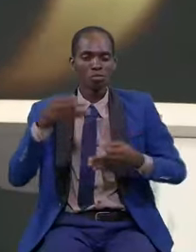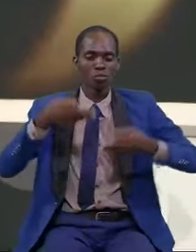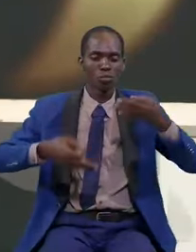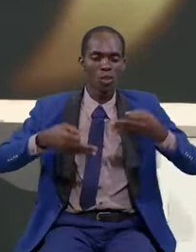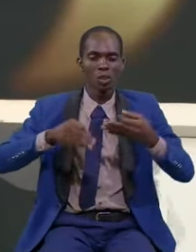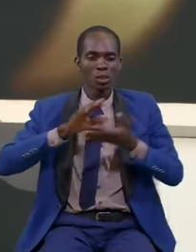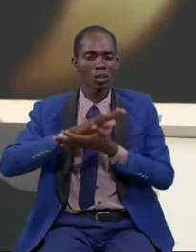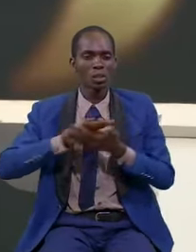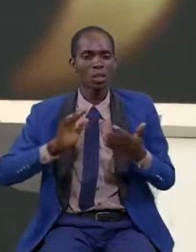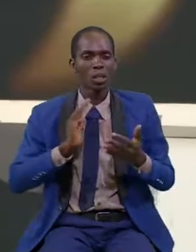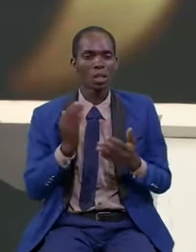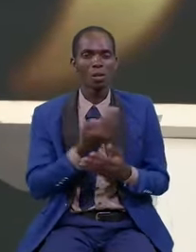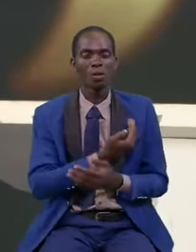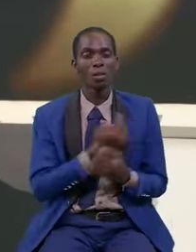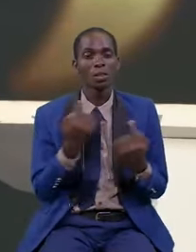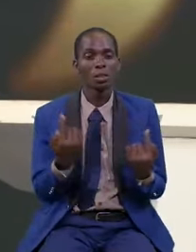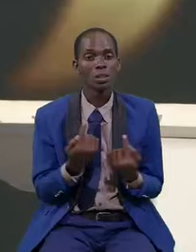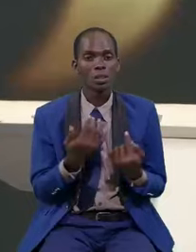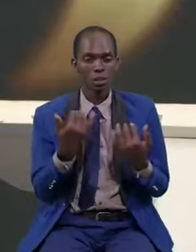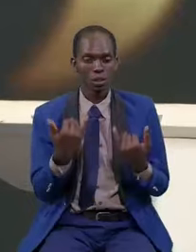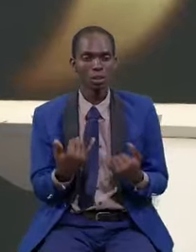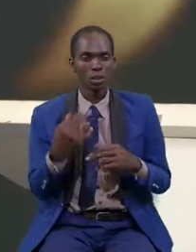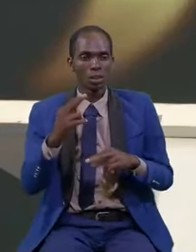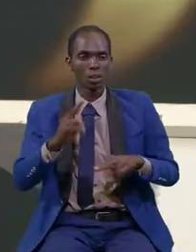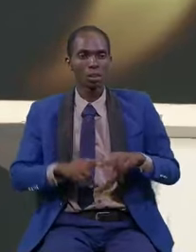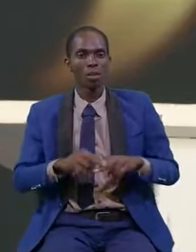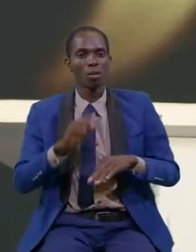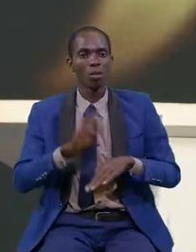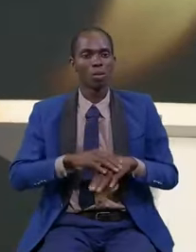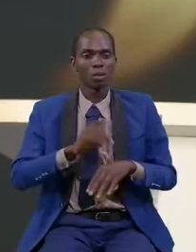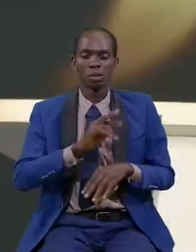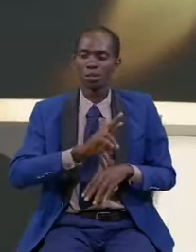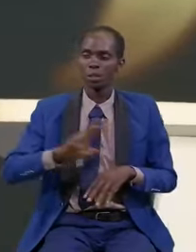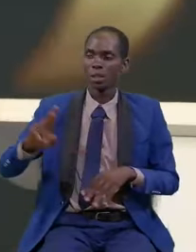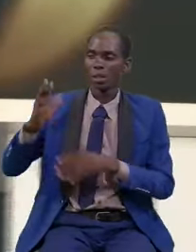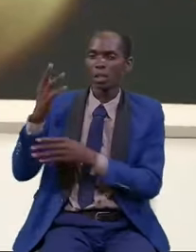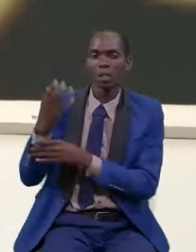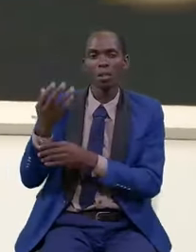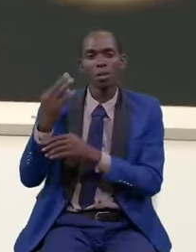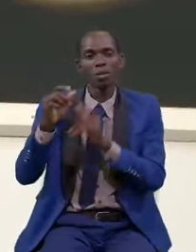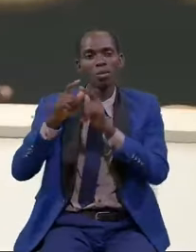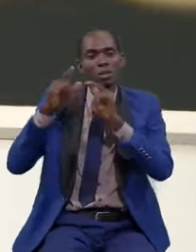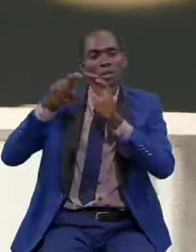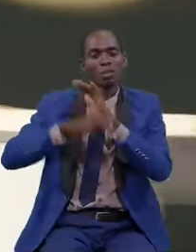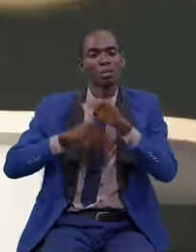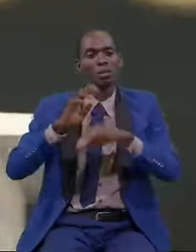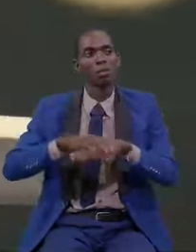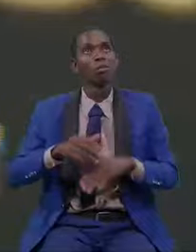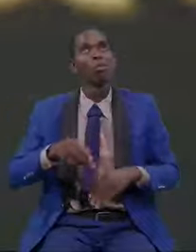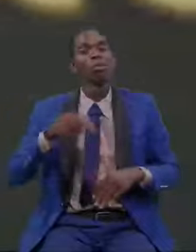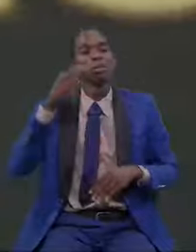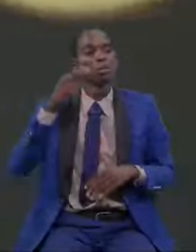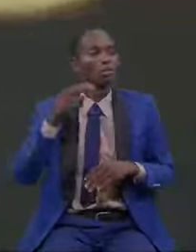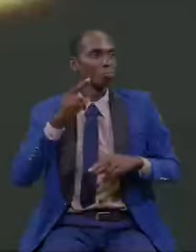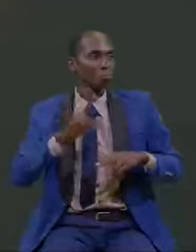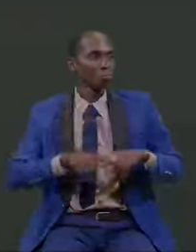et s'est assis à la droite de la majesté divine dans les lieux très hauts.